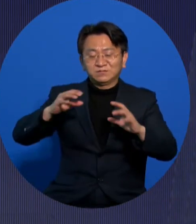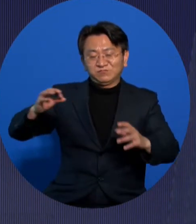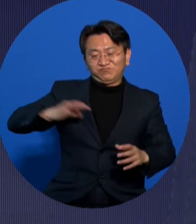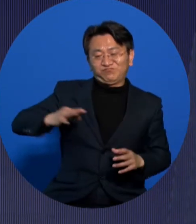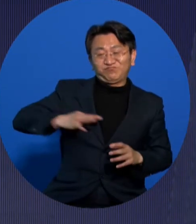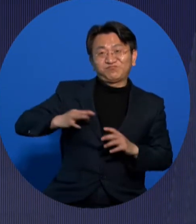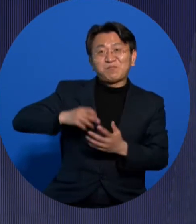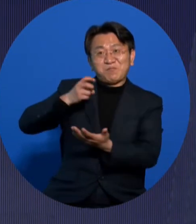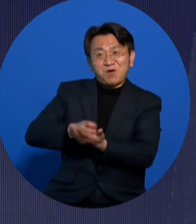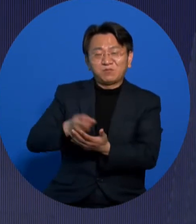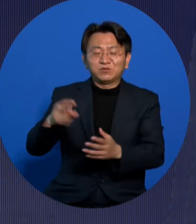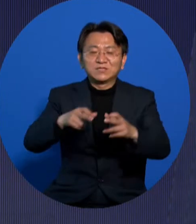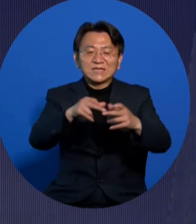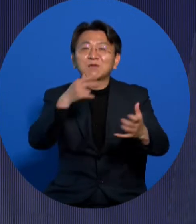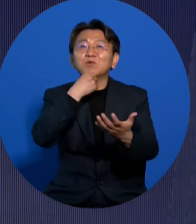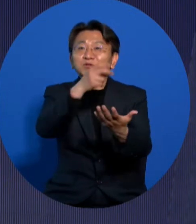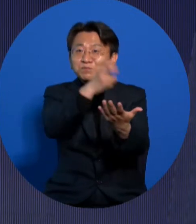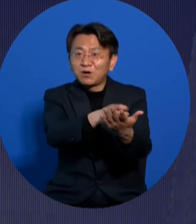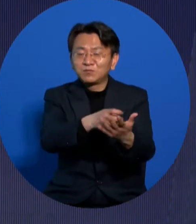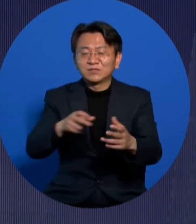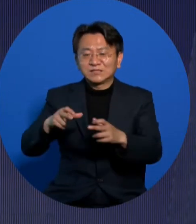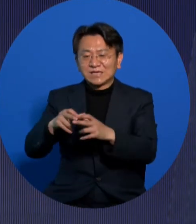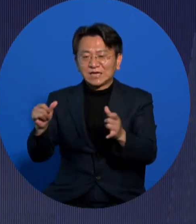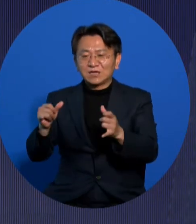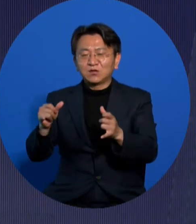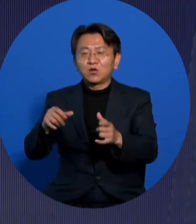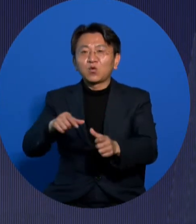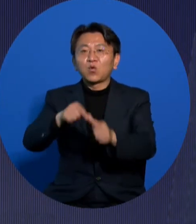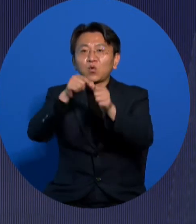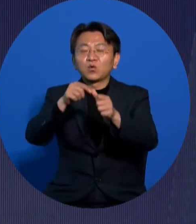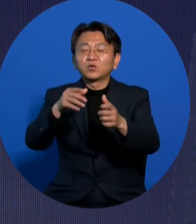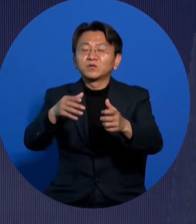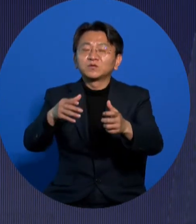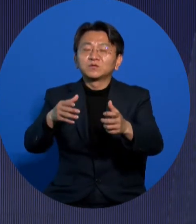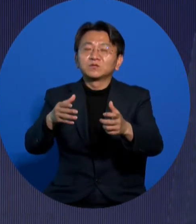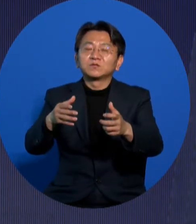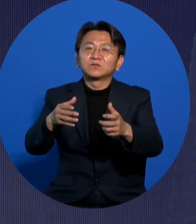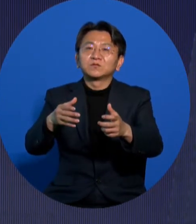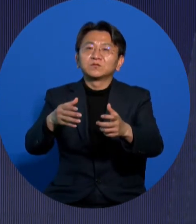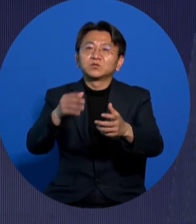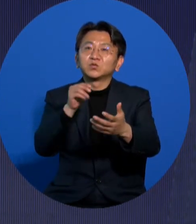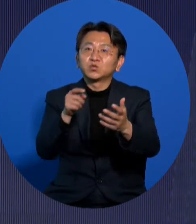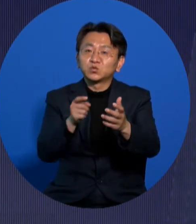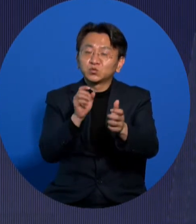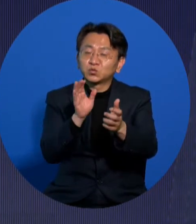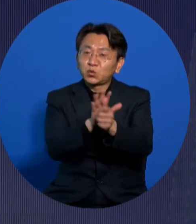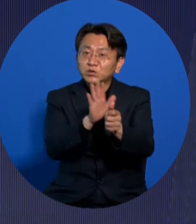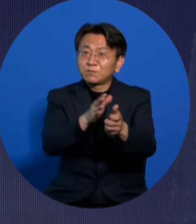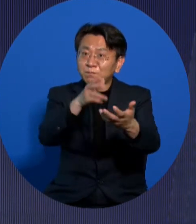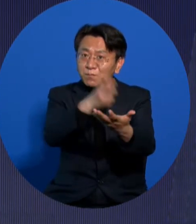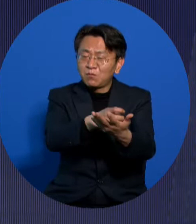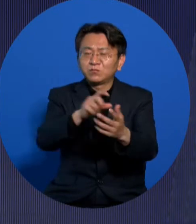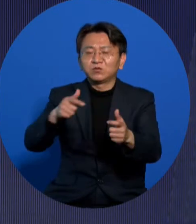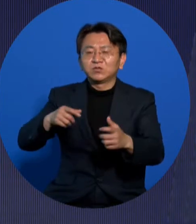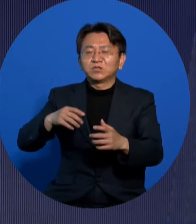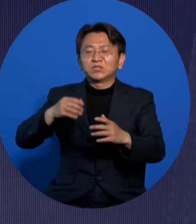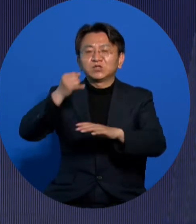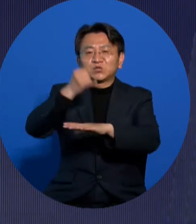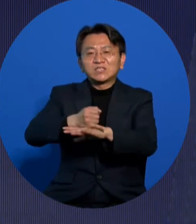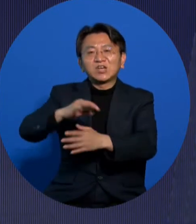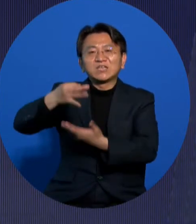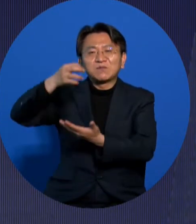국민기초생활보장법이나 장애인복지법, 장애인 고용촉진 및 직업재활법, 최저임금법이 얽혀